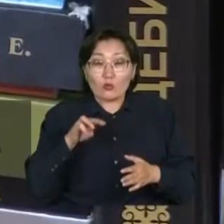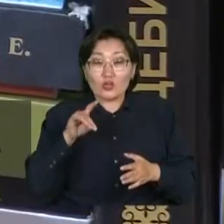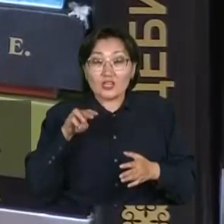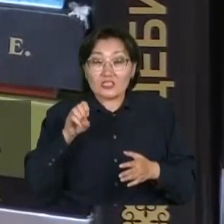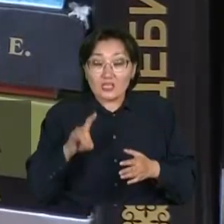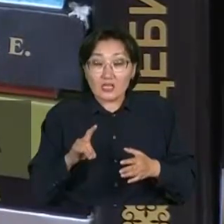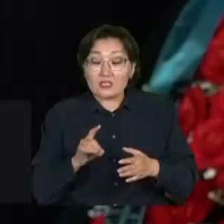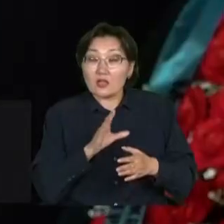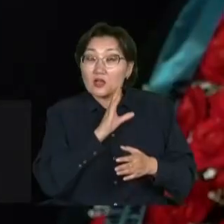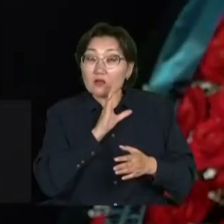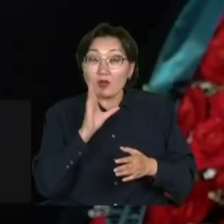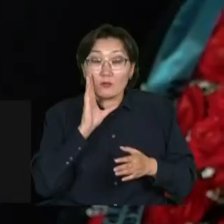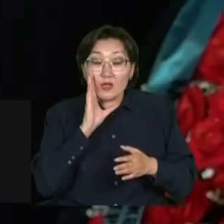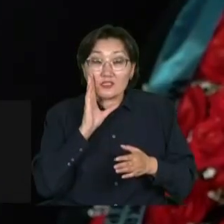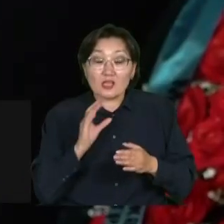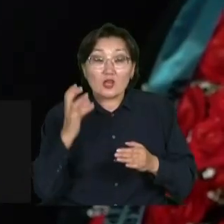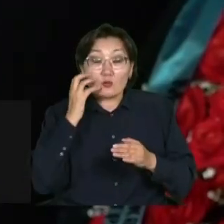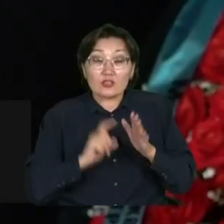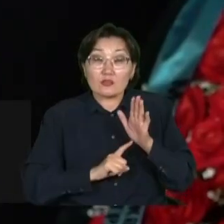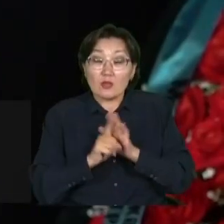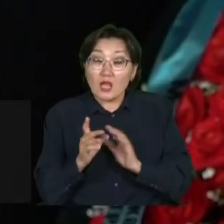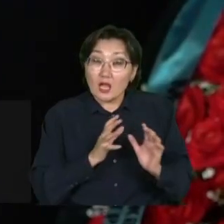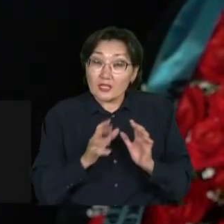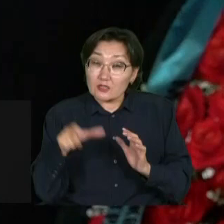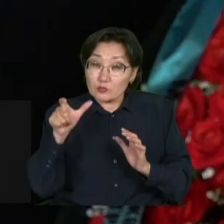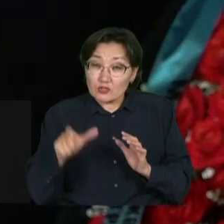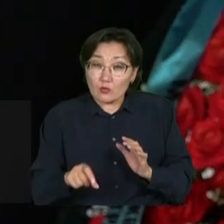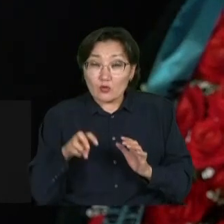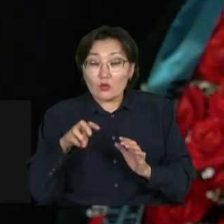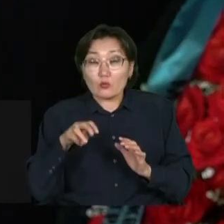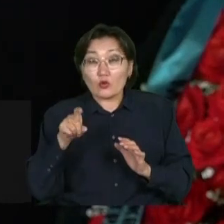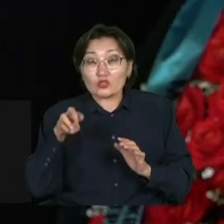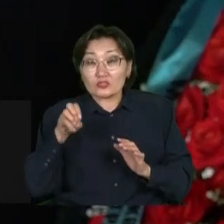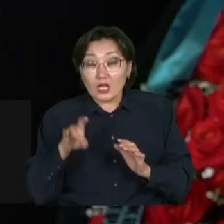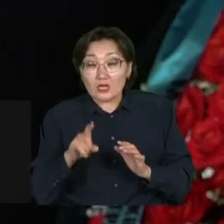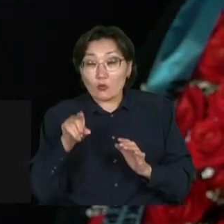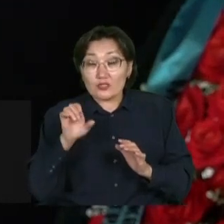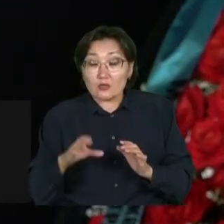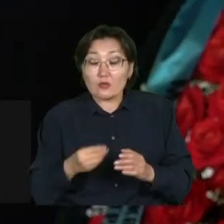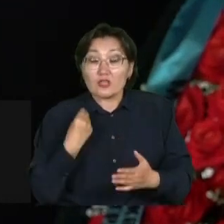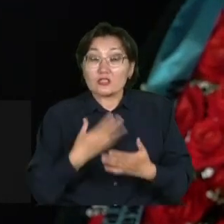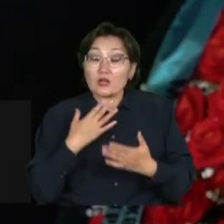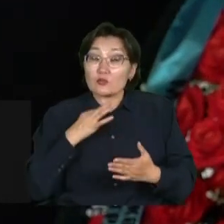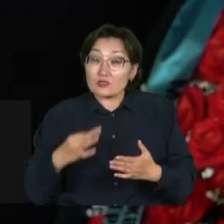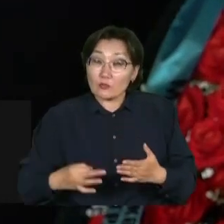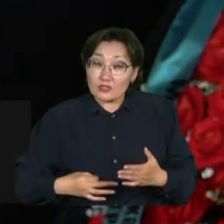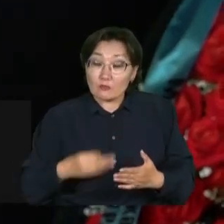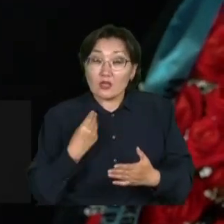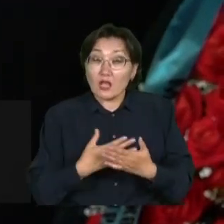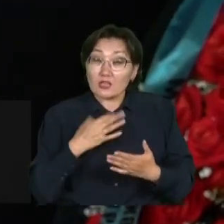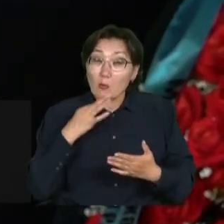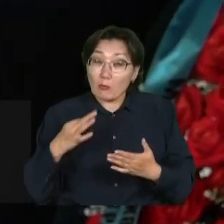анасының құрсағына біткен күннен бастап аялаған адам Мұхтар Әуезов. Алтын балам, алтын балақай